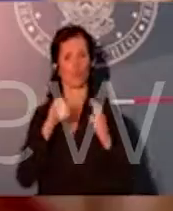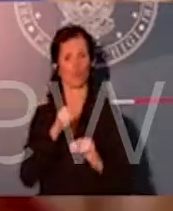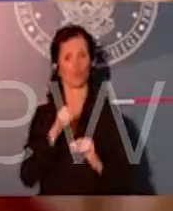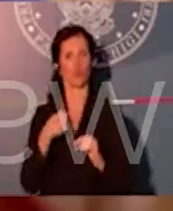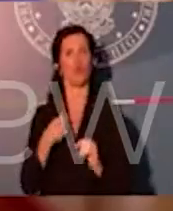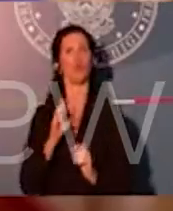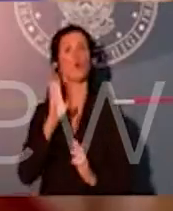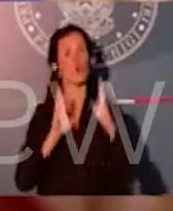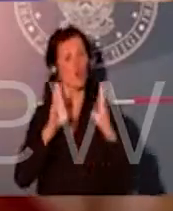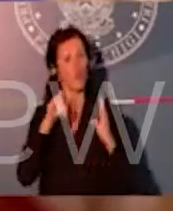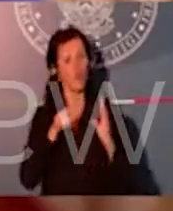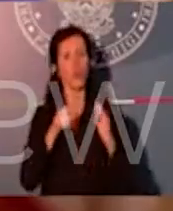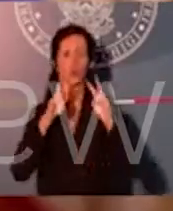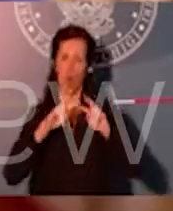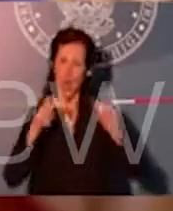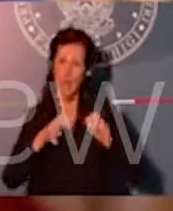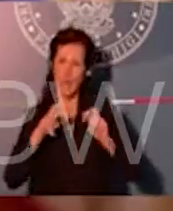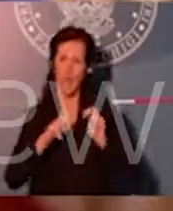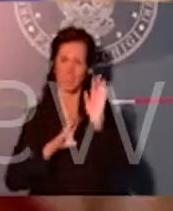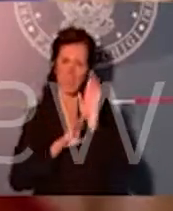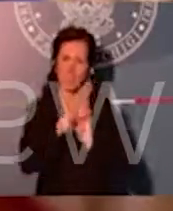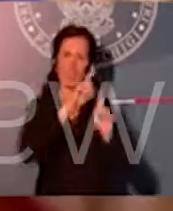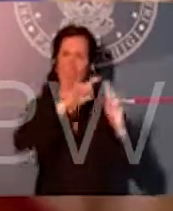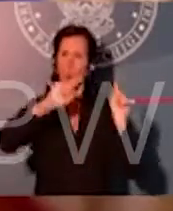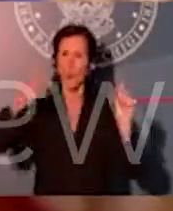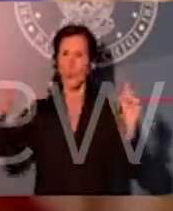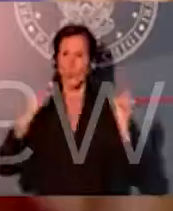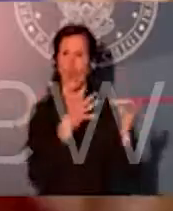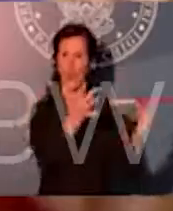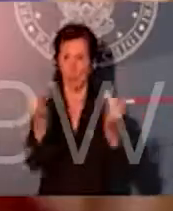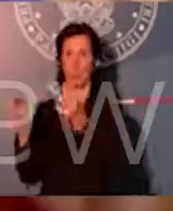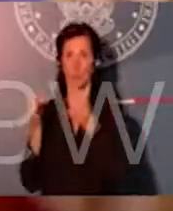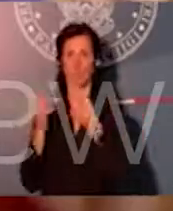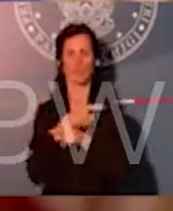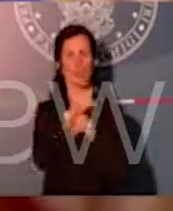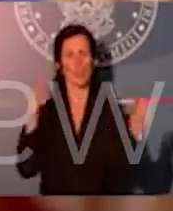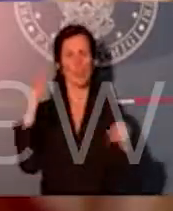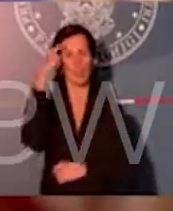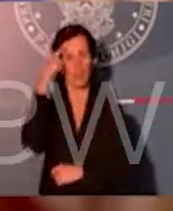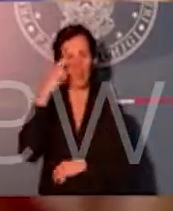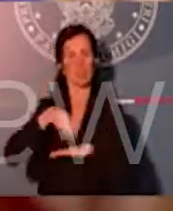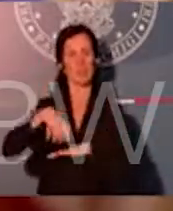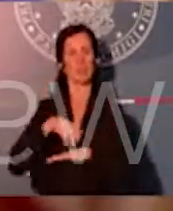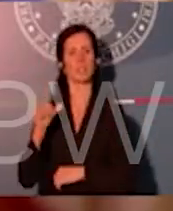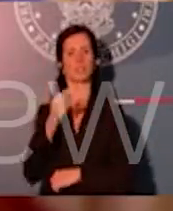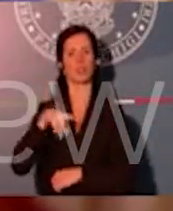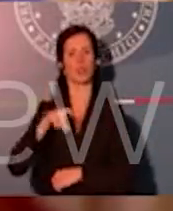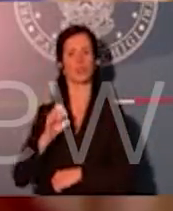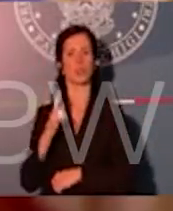sono, su quella che è l'analisi della curva epidemiologica. Ricorderete che il ministro Speranza è stato di recente